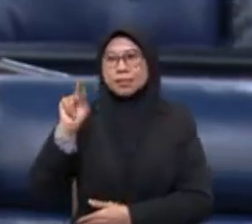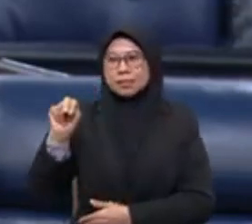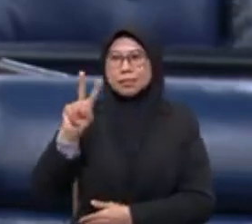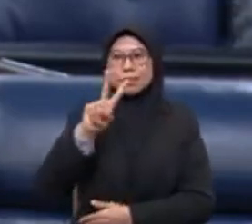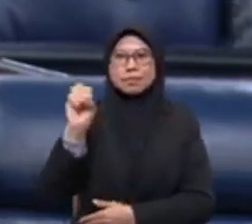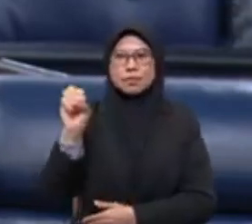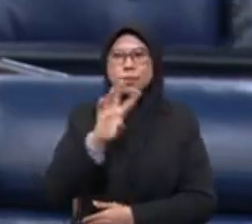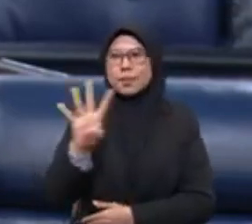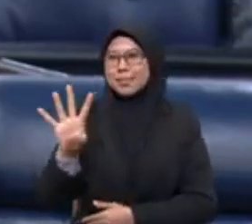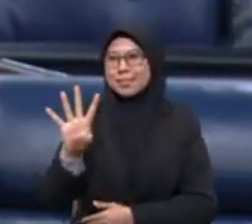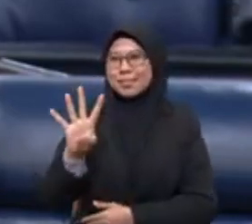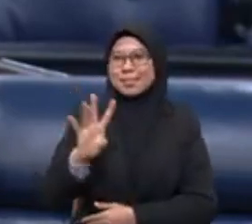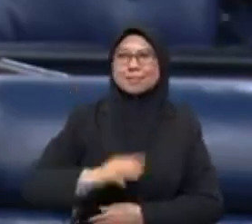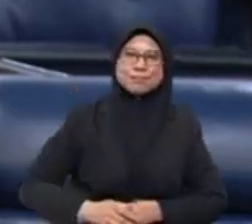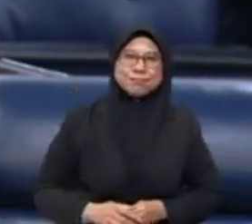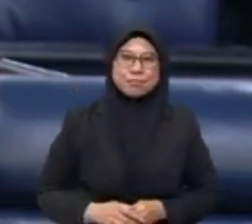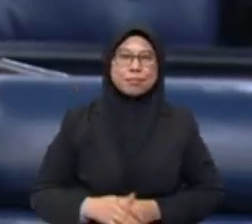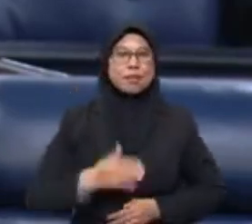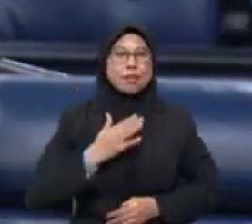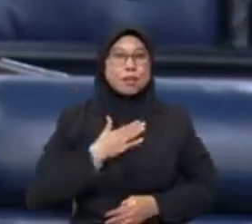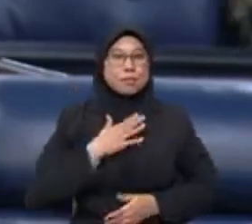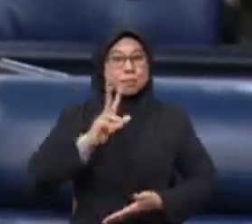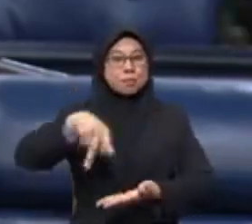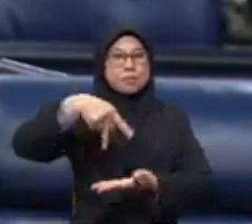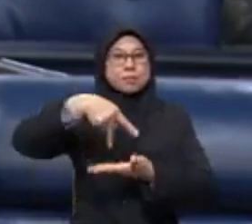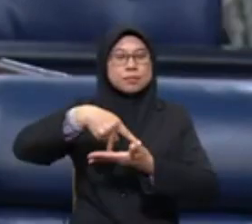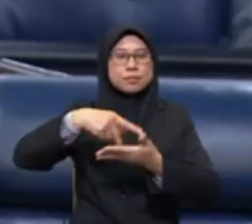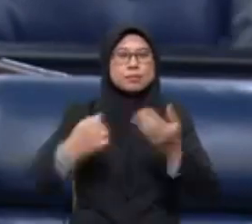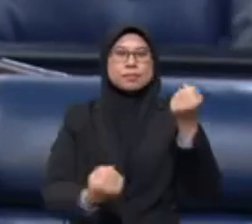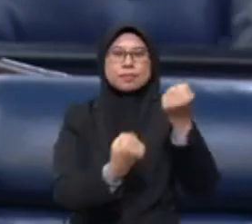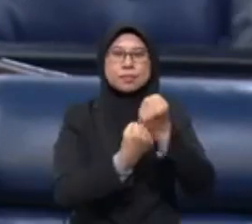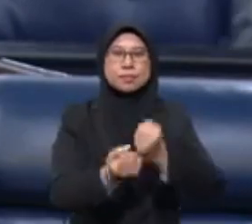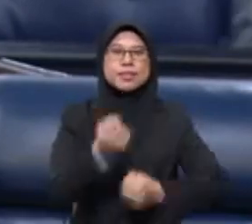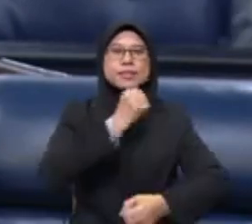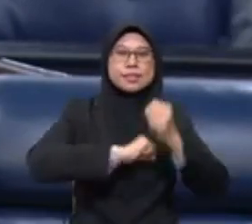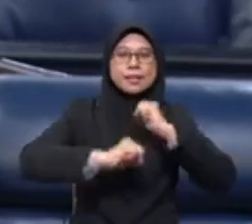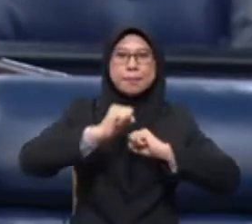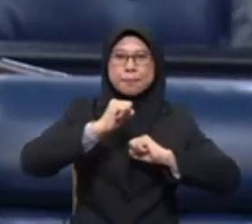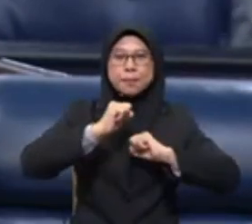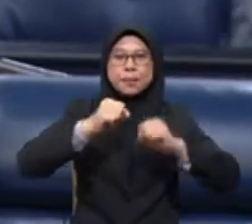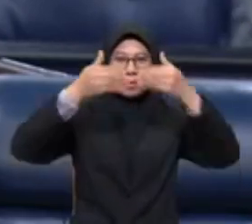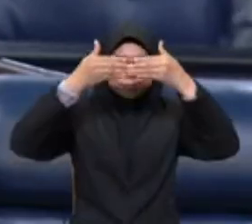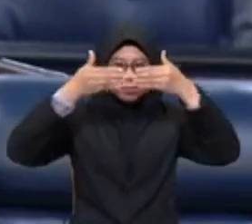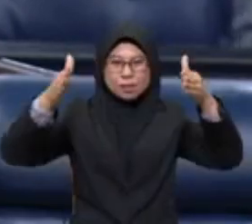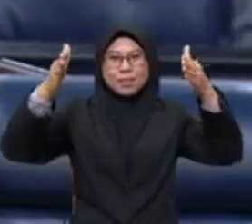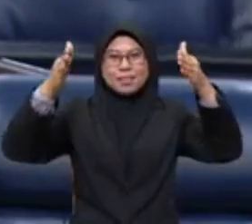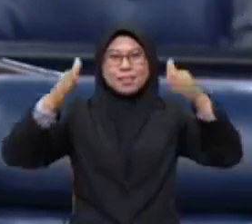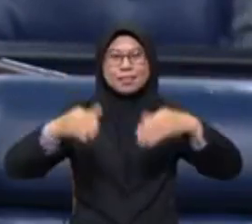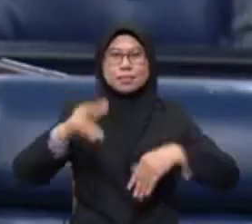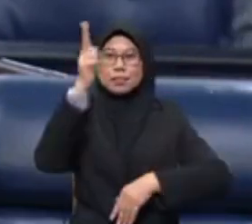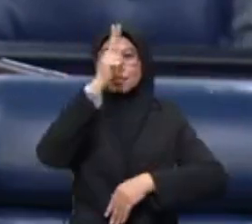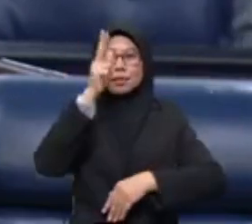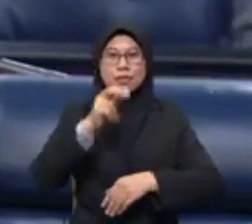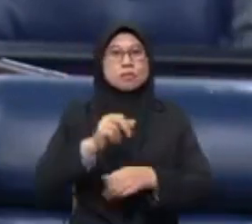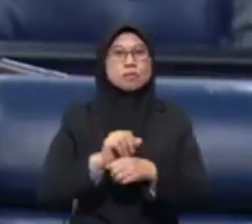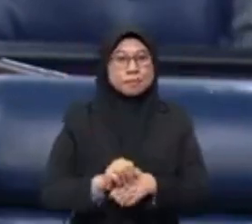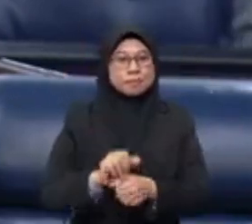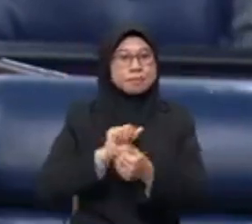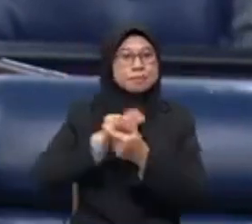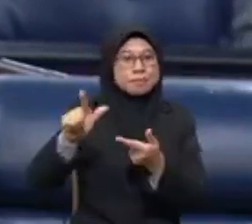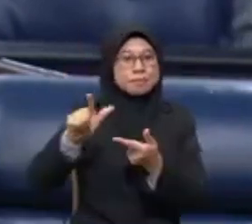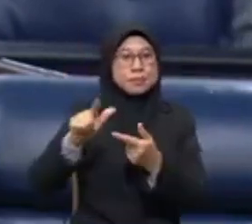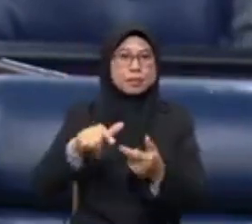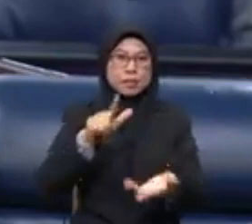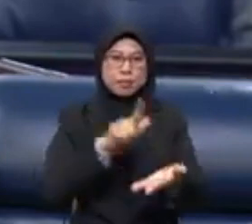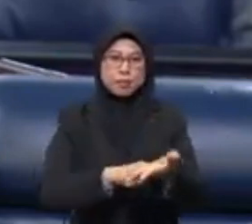2024. Saya bangun untuk menyokong sikap keterbukaan kerajaan yang membenarkan supaya laporan